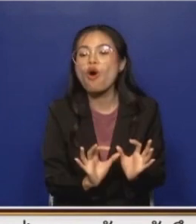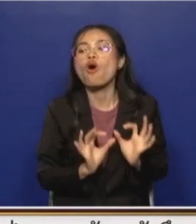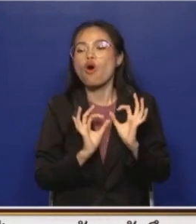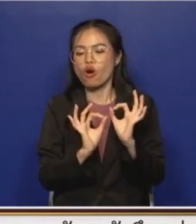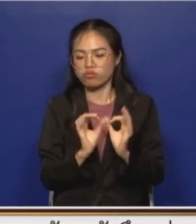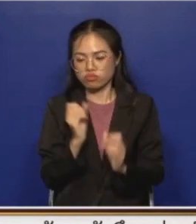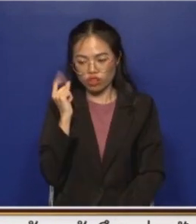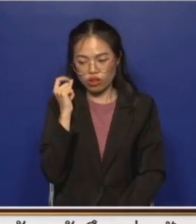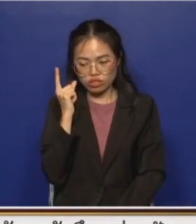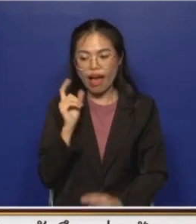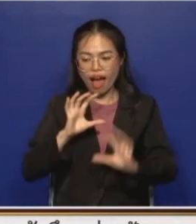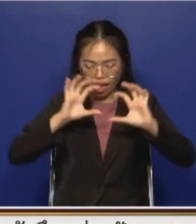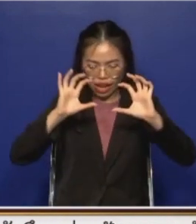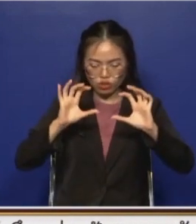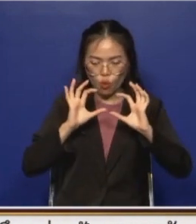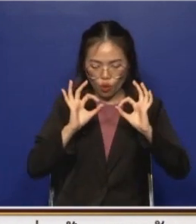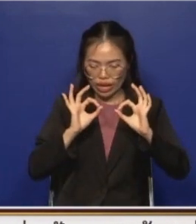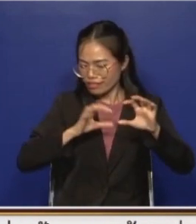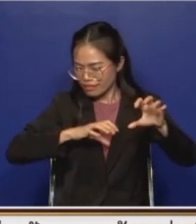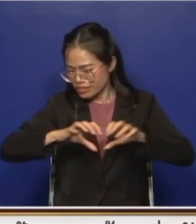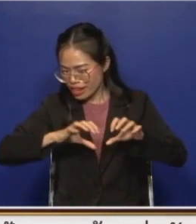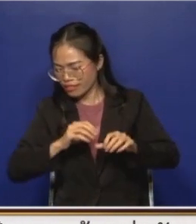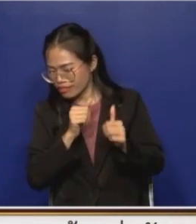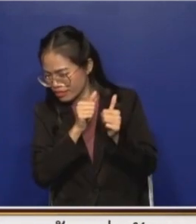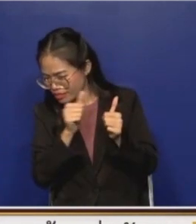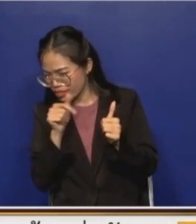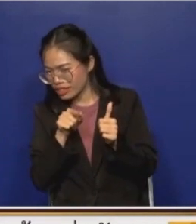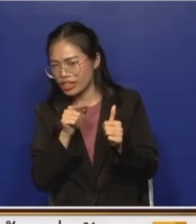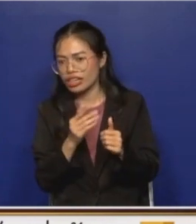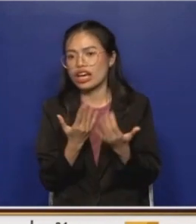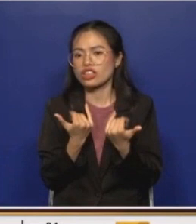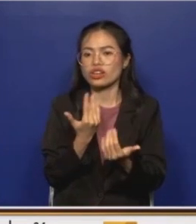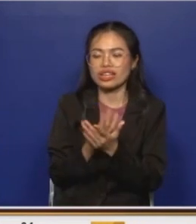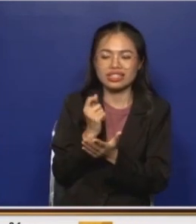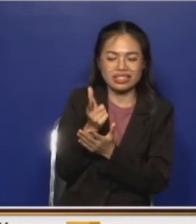พียง 2-3 สไลด์ฮะท่านไปดูสไลด์แผ่นต่อไปครับ